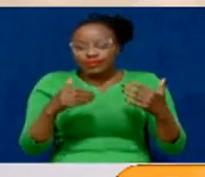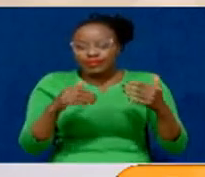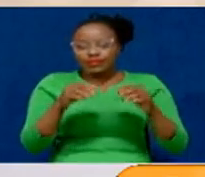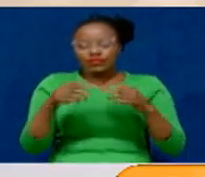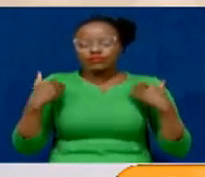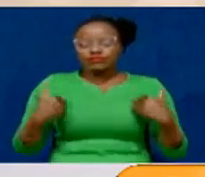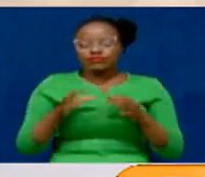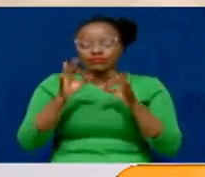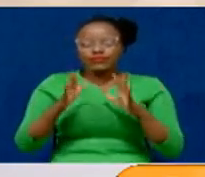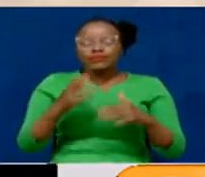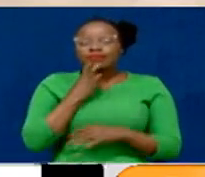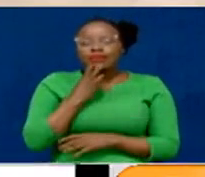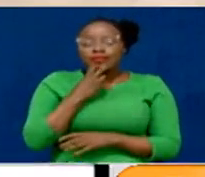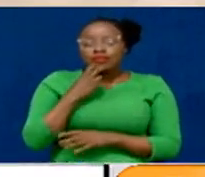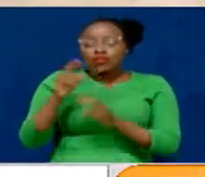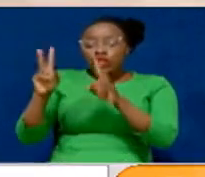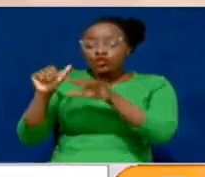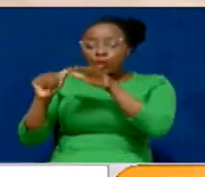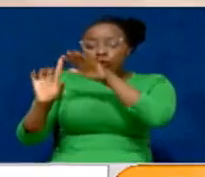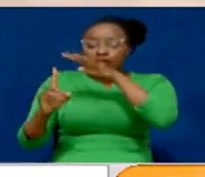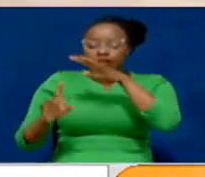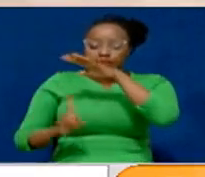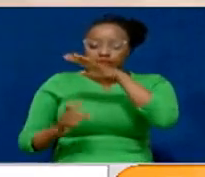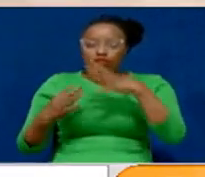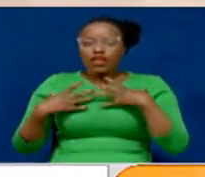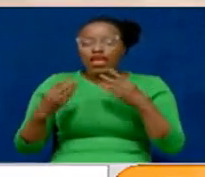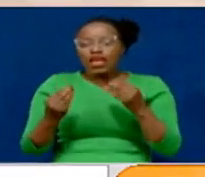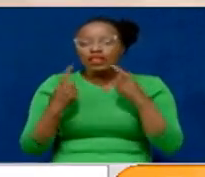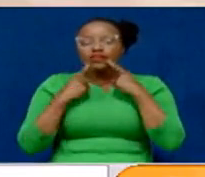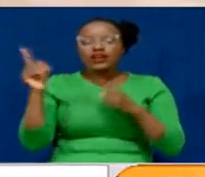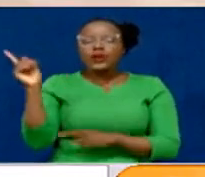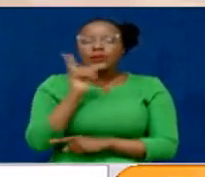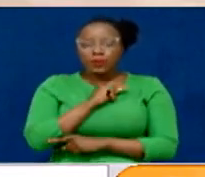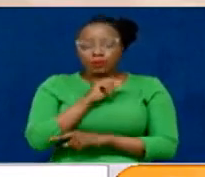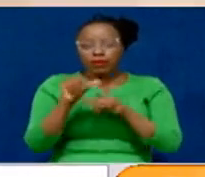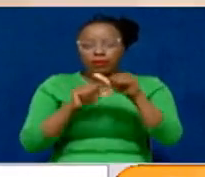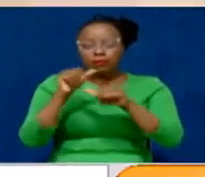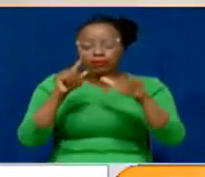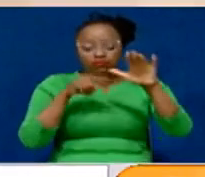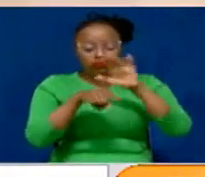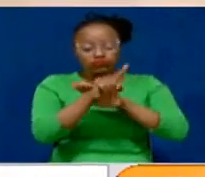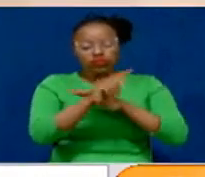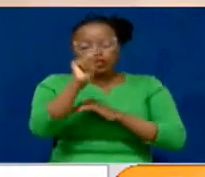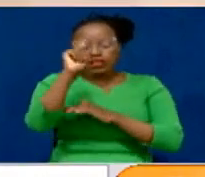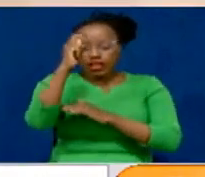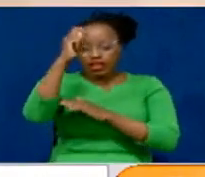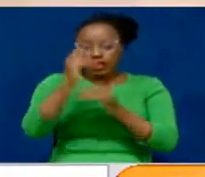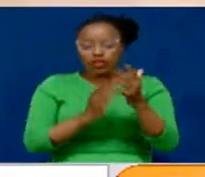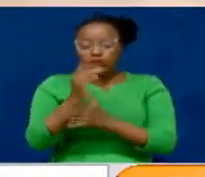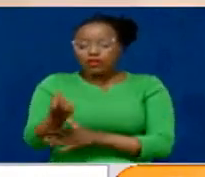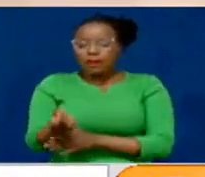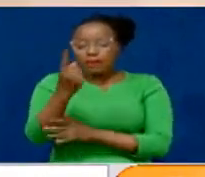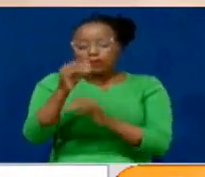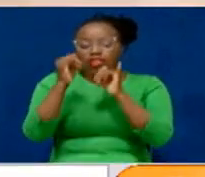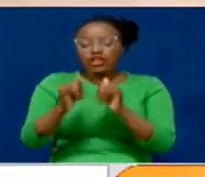Na taarifa inayofungamana na afya, ambapo Wizara ya Afya imetangaza kuimarisha utaratibu wa kuingia nchini kutokana na mlipuko